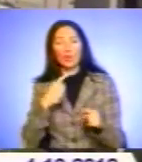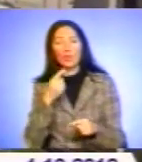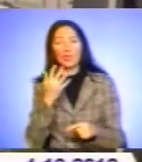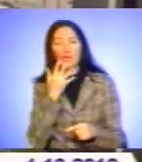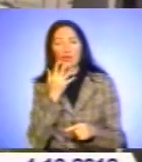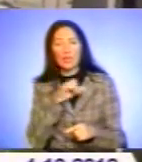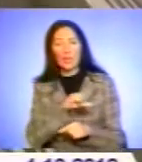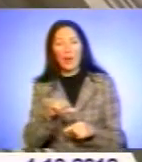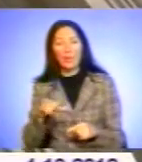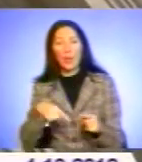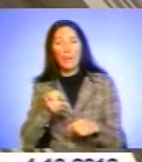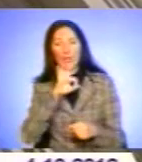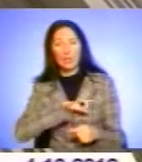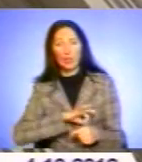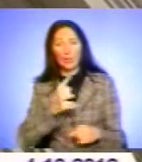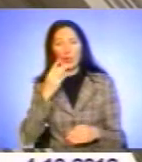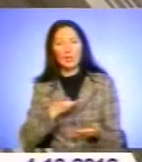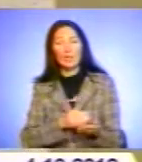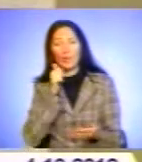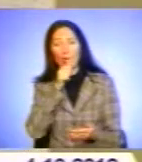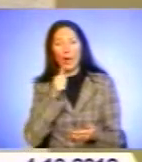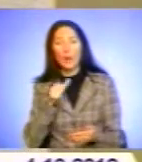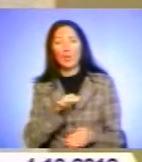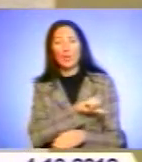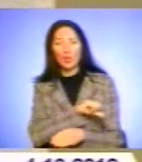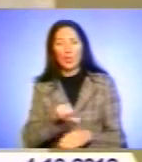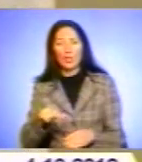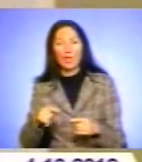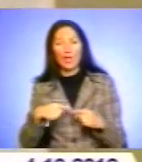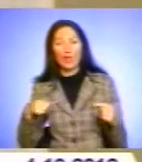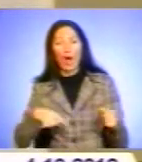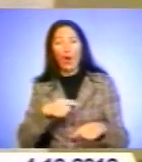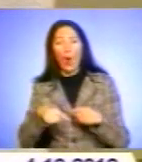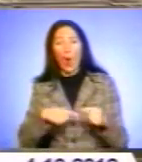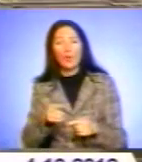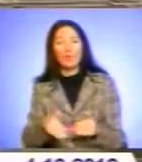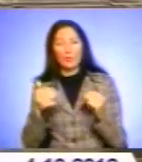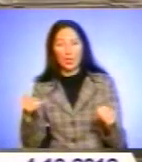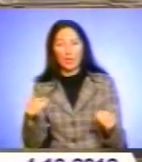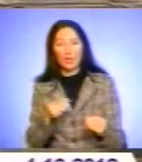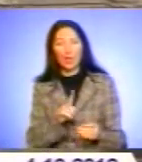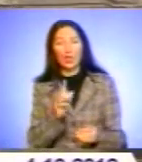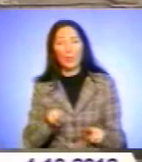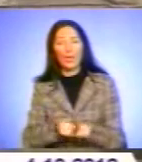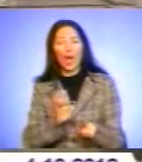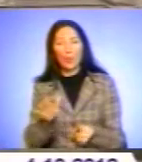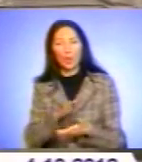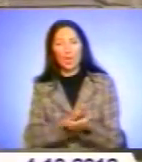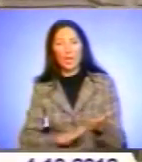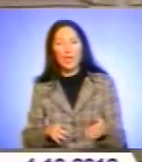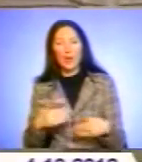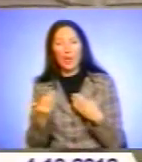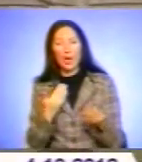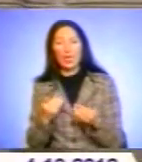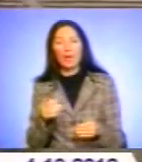що останніми роками зовнішній товарообіг України збільшився, і ця динаміка зберігається. А щоб так було і надалі, порадив вітчизняній